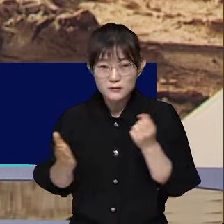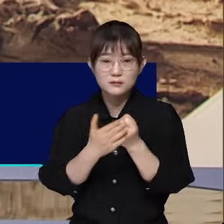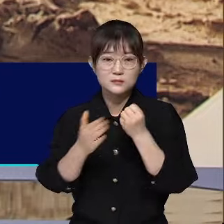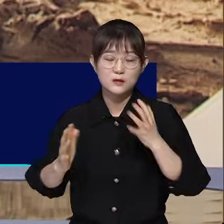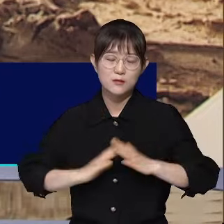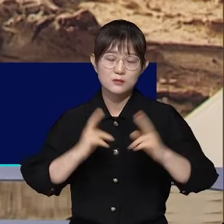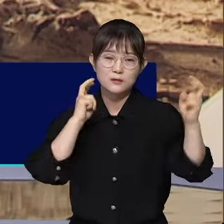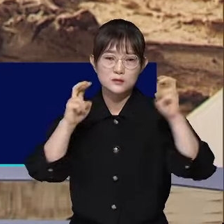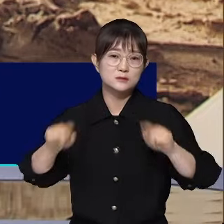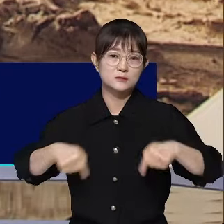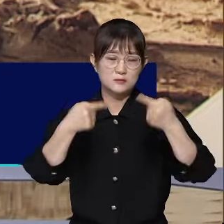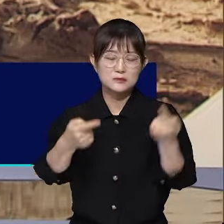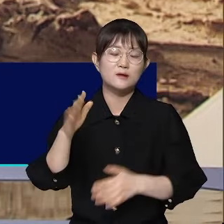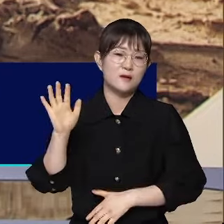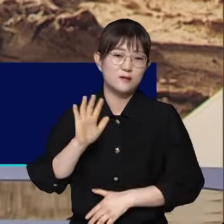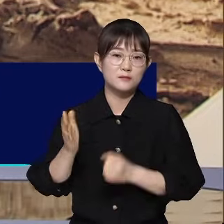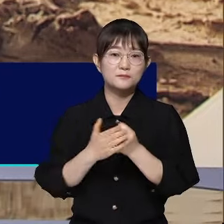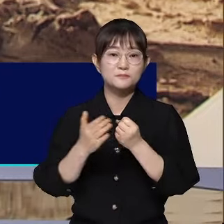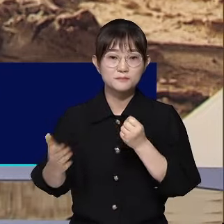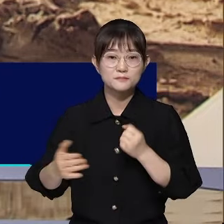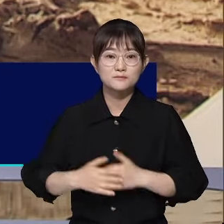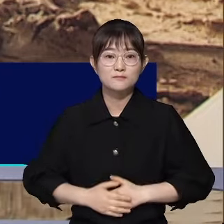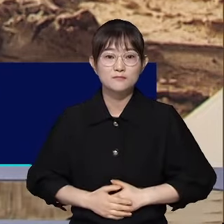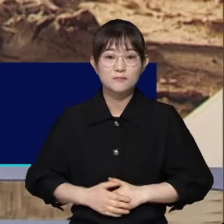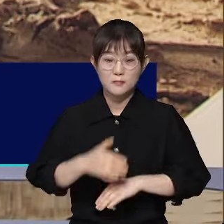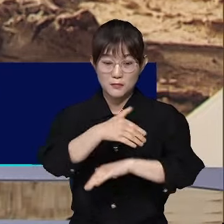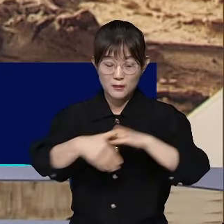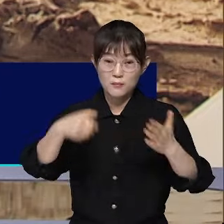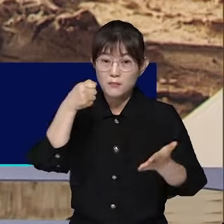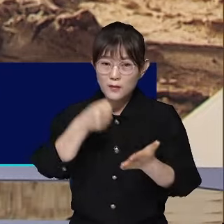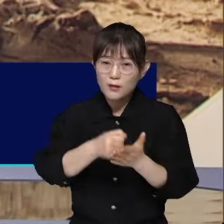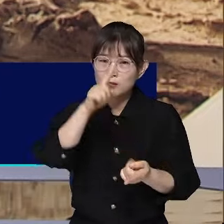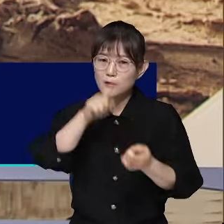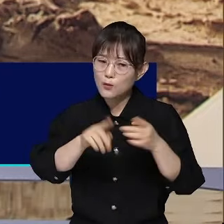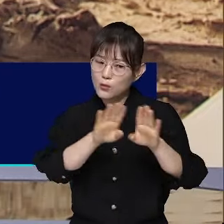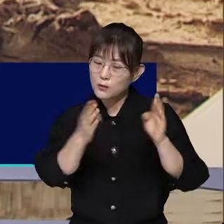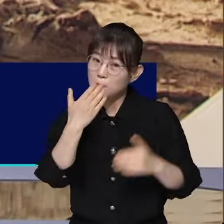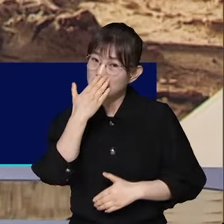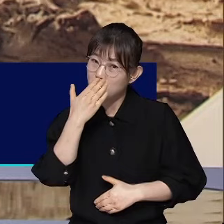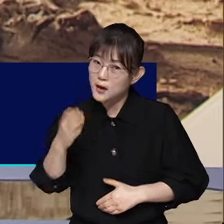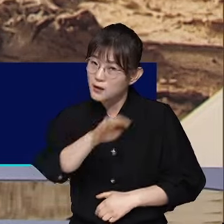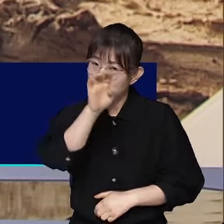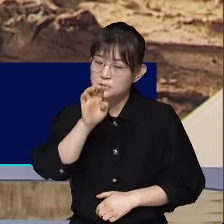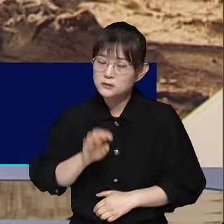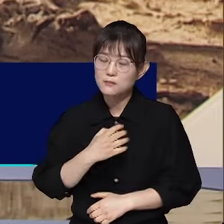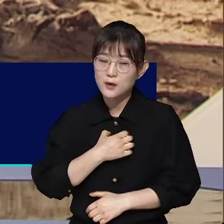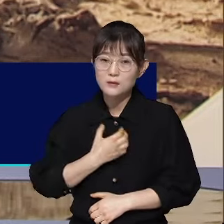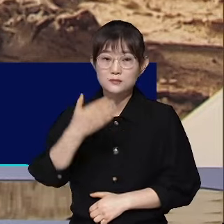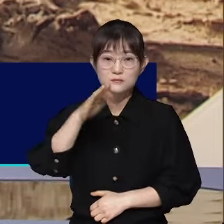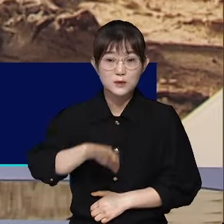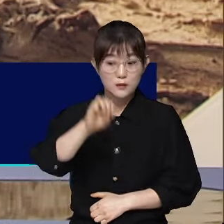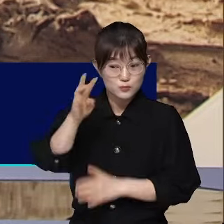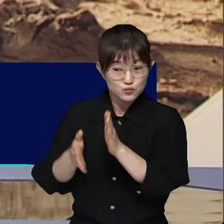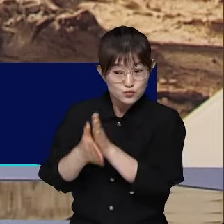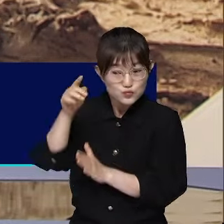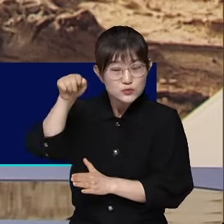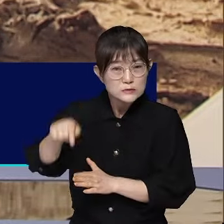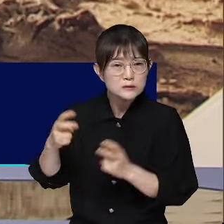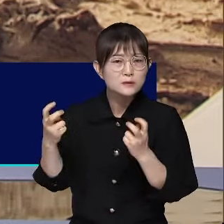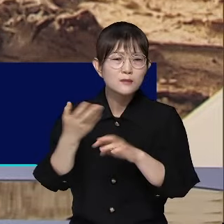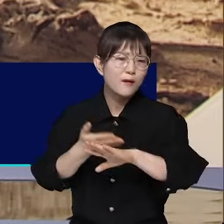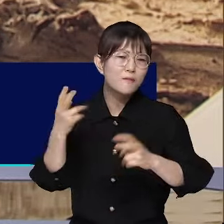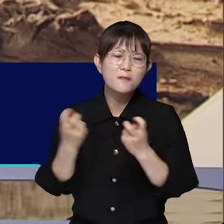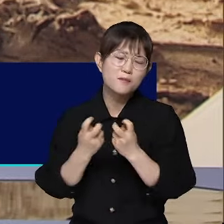건설업체들이 참여하지 않기 때문인데요. 예정대로 개통될 수 있을지 우려가 커지고 있지만 광주시는 이러지도